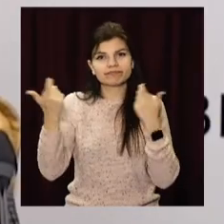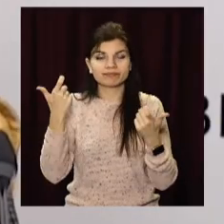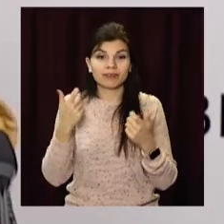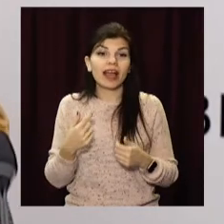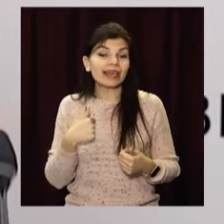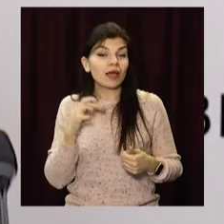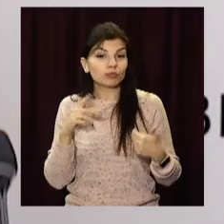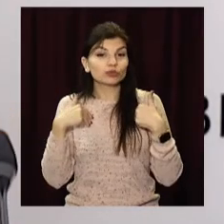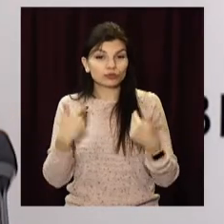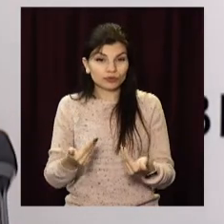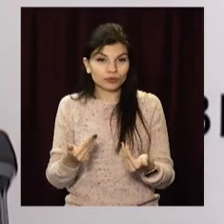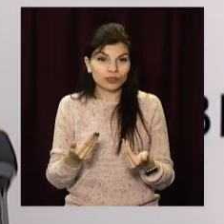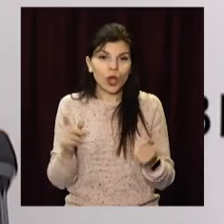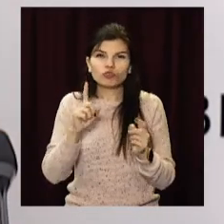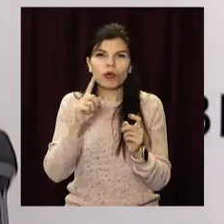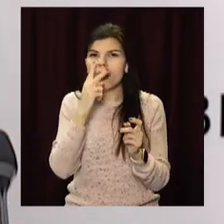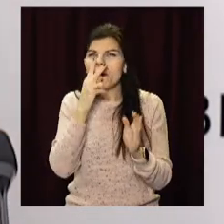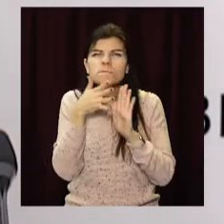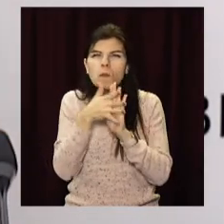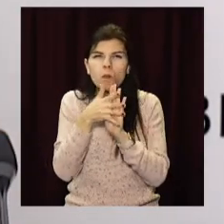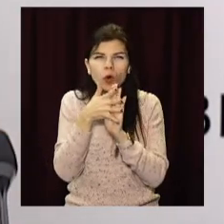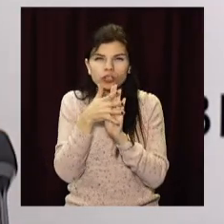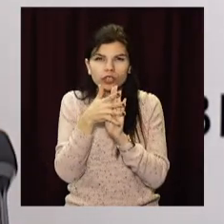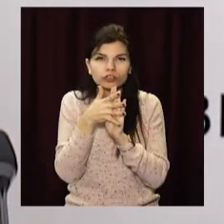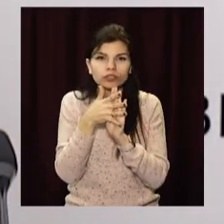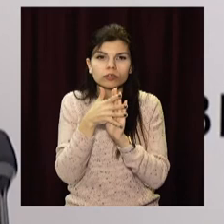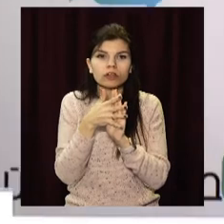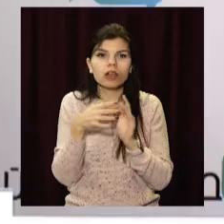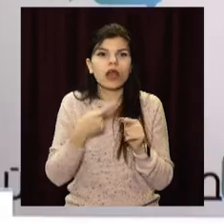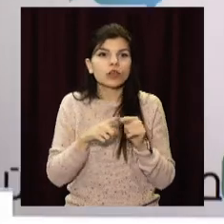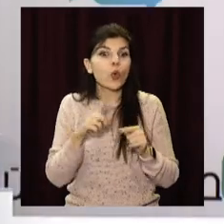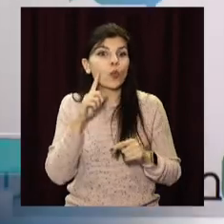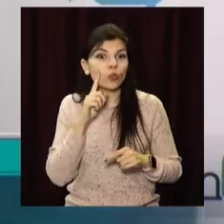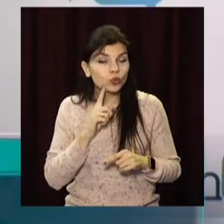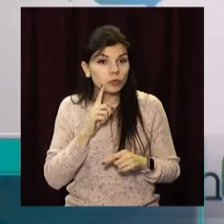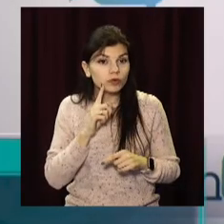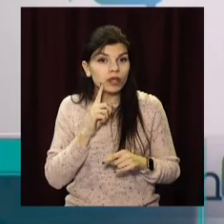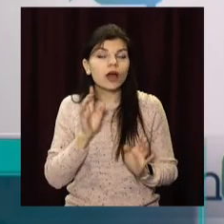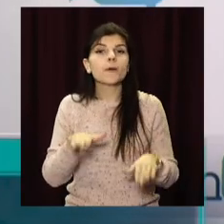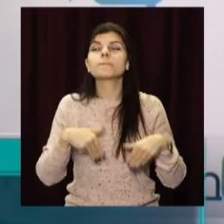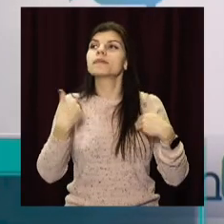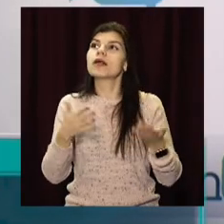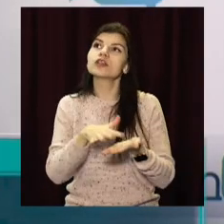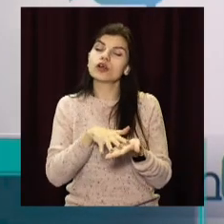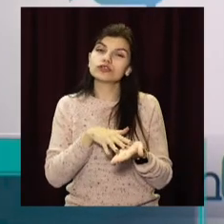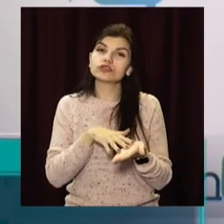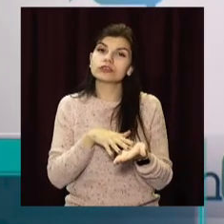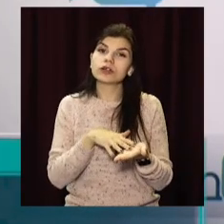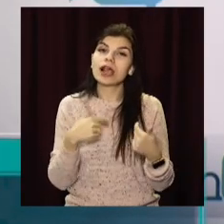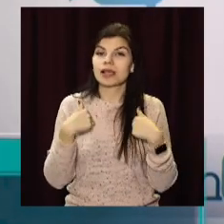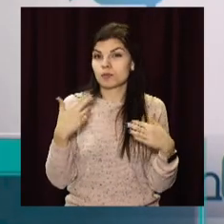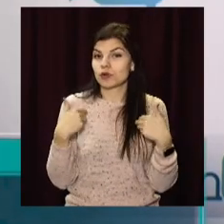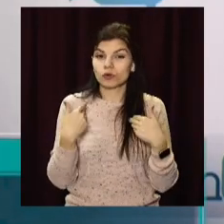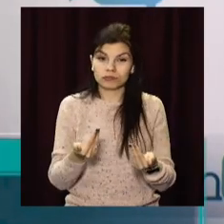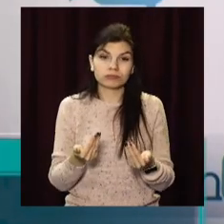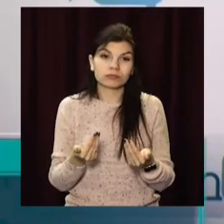бы рекомендовала что-то прозрачное. Прозрачное – это, во-первых, удобно. Дальше я